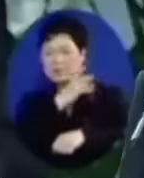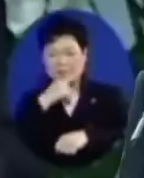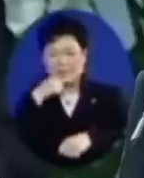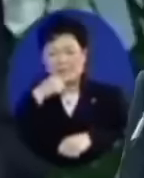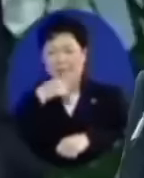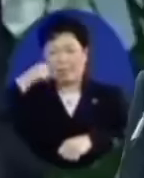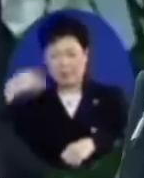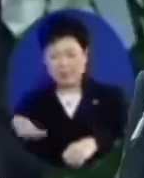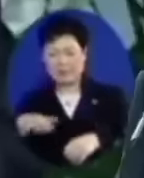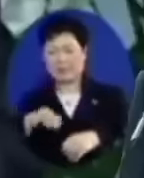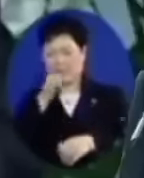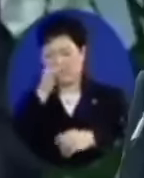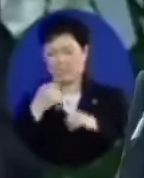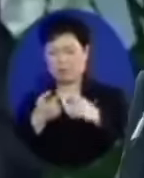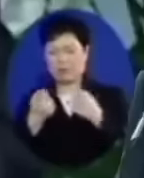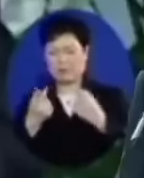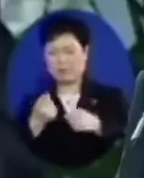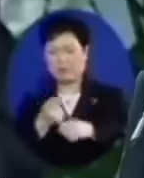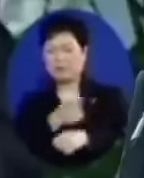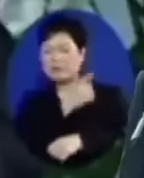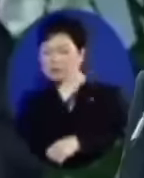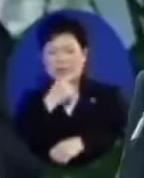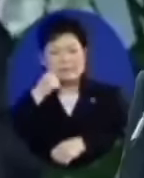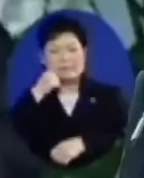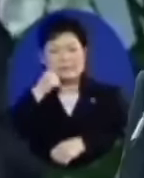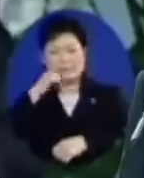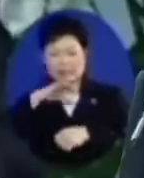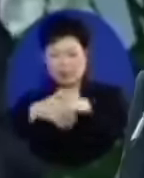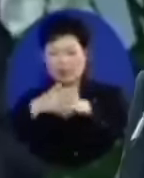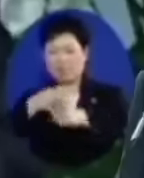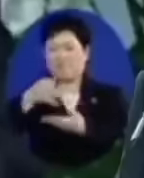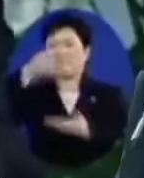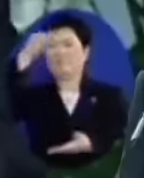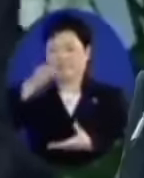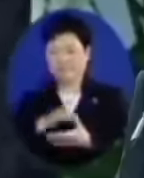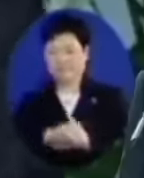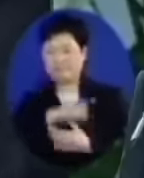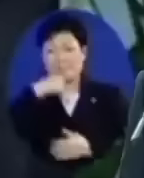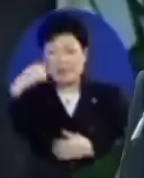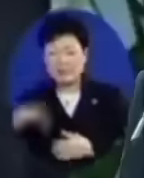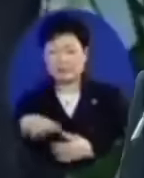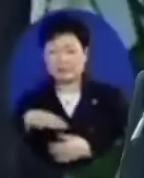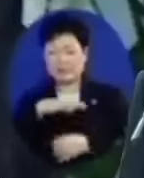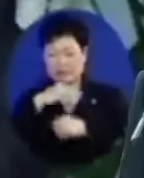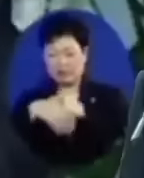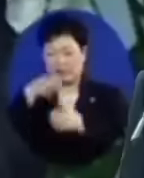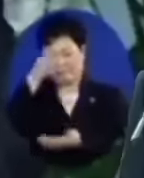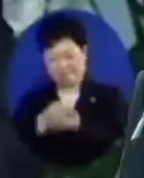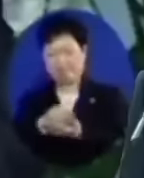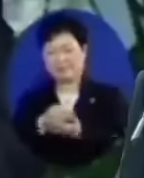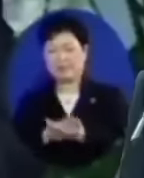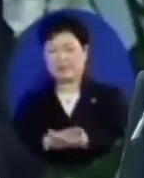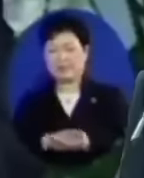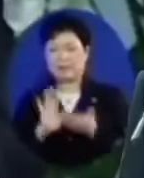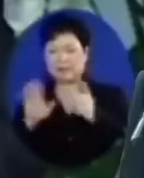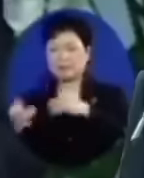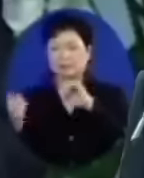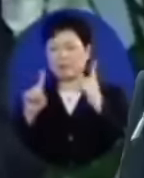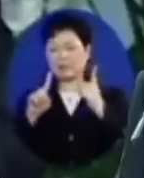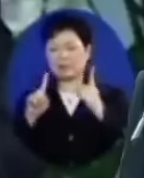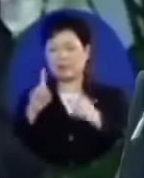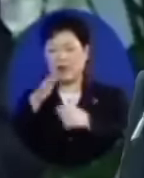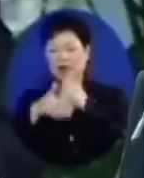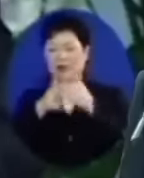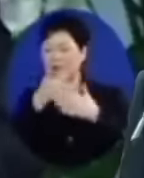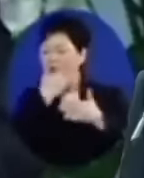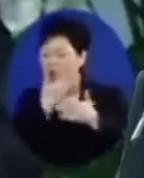있습니다. 여러분 잘 익은 과일일수록 값이 많이 나가지 않습니까? 여러분이 장차 부활해서 하나님께 더 귀히 여기고